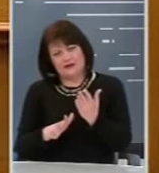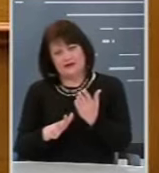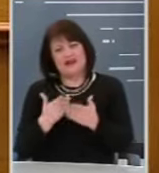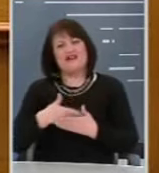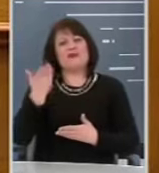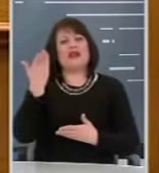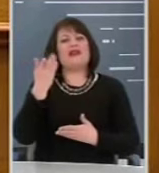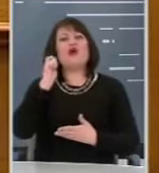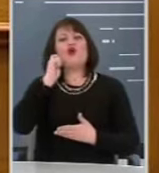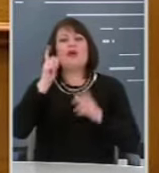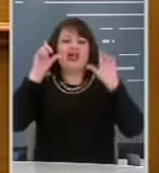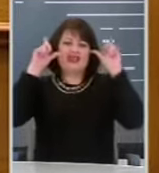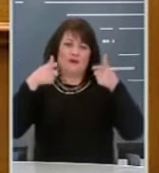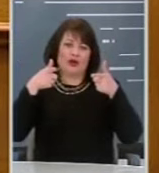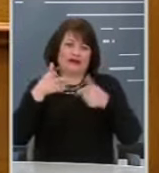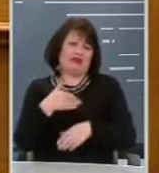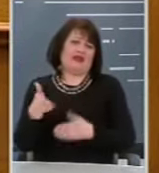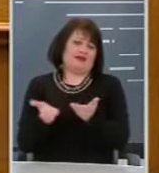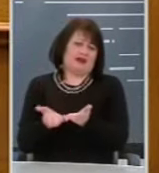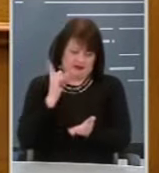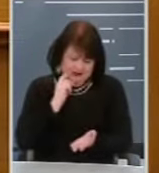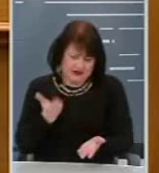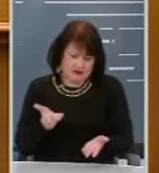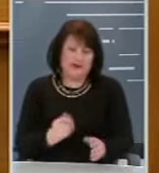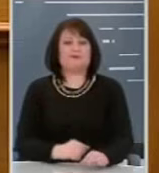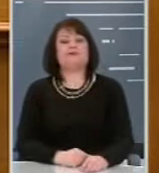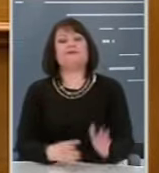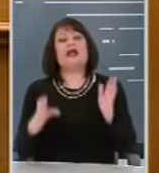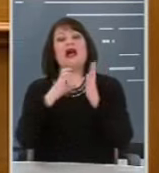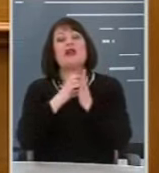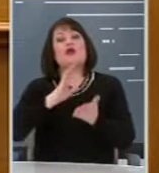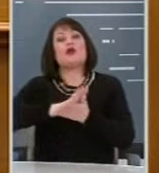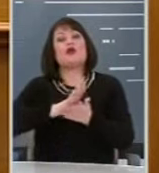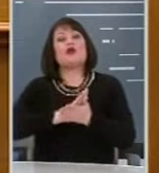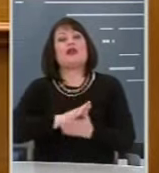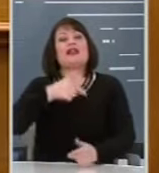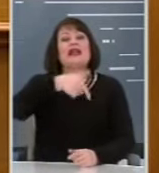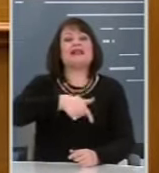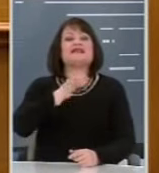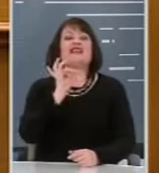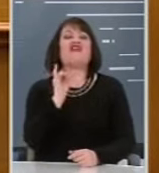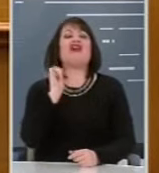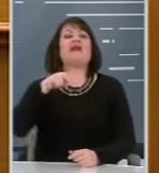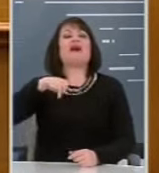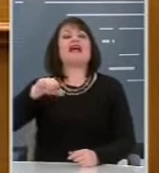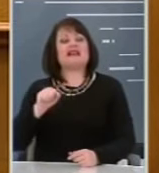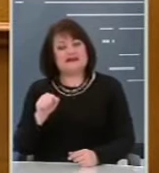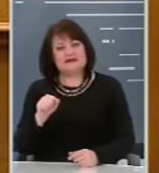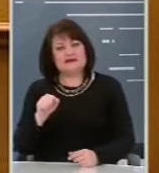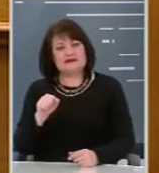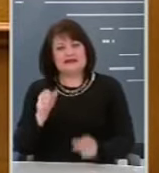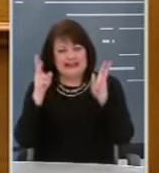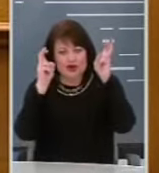εφημερίδα δημοκρατία που όλοι ξέρουμε που ανήκει άρθρο του εκδότης του γιάννη φιλιππάκη με τίτλο τι